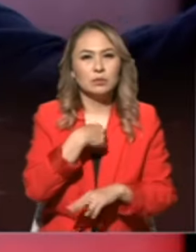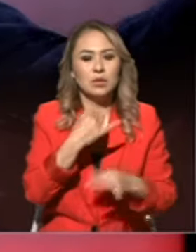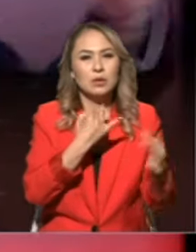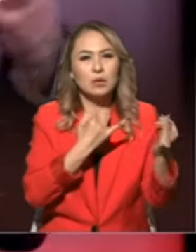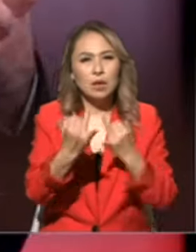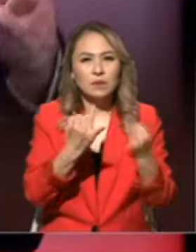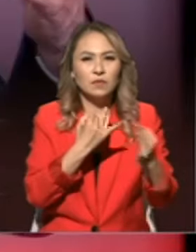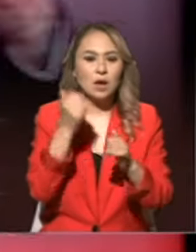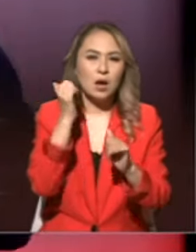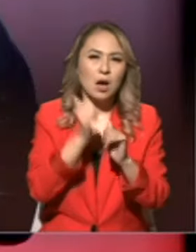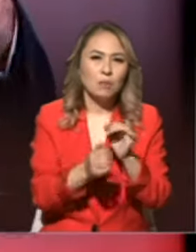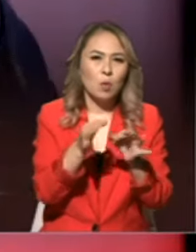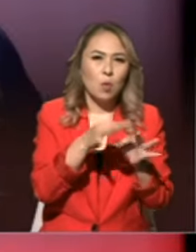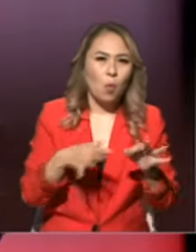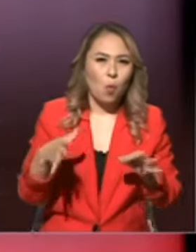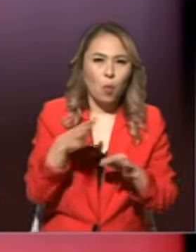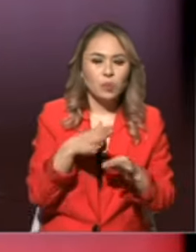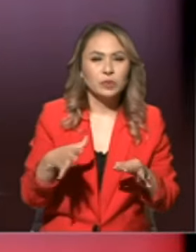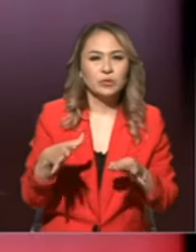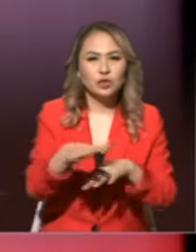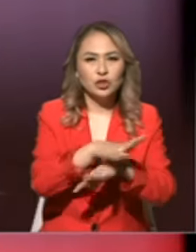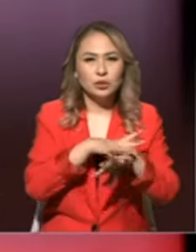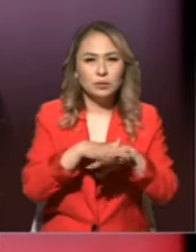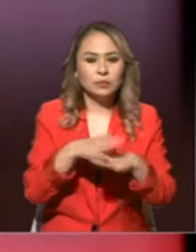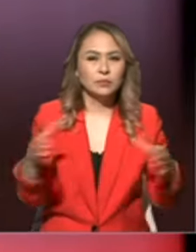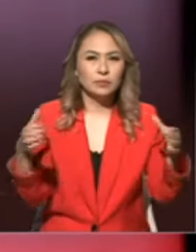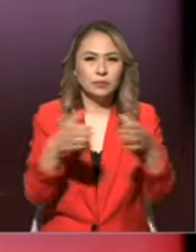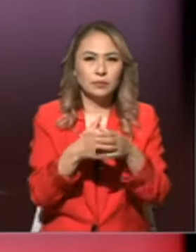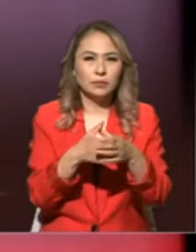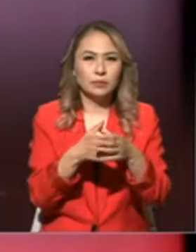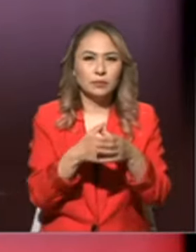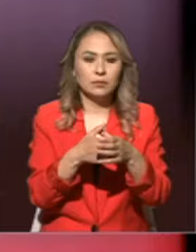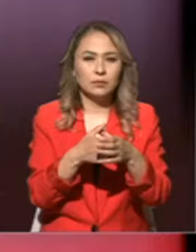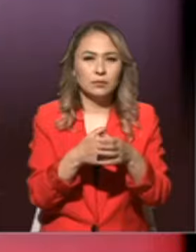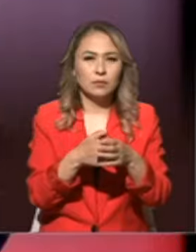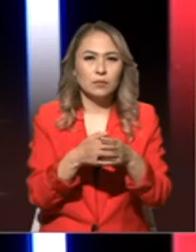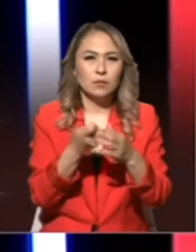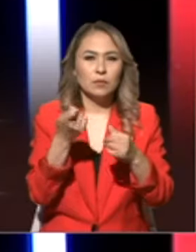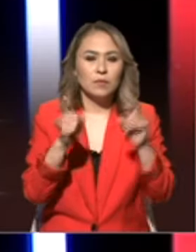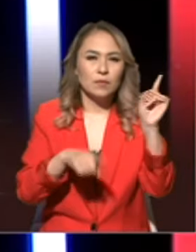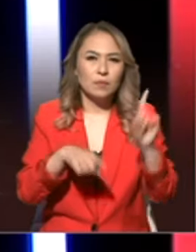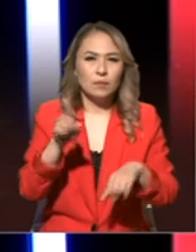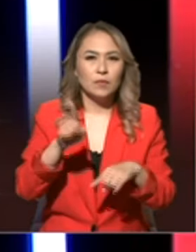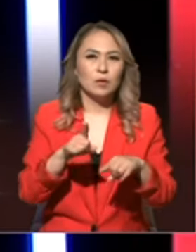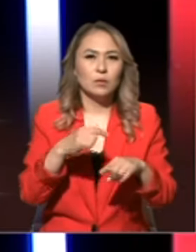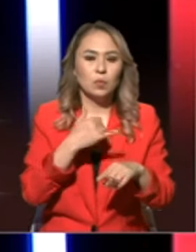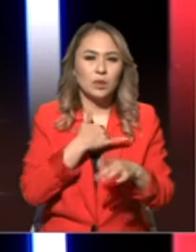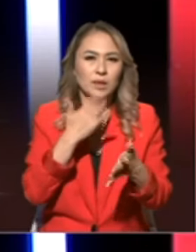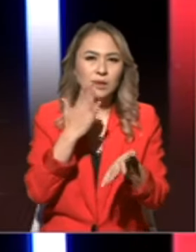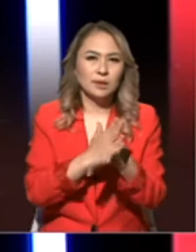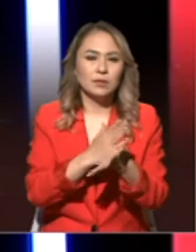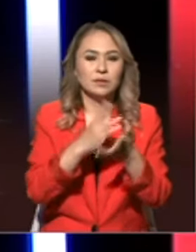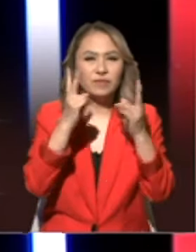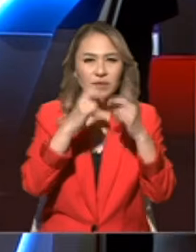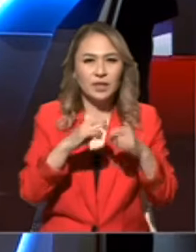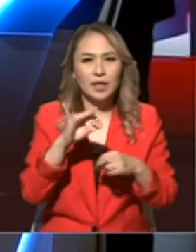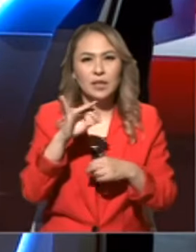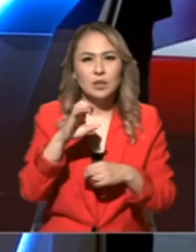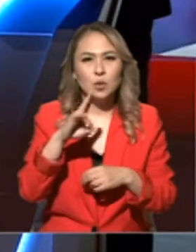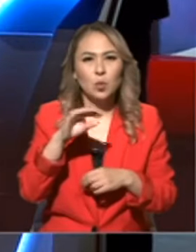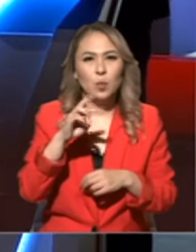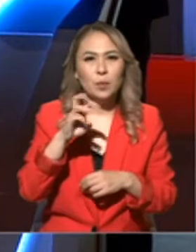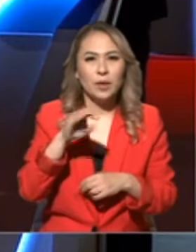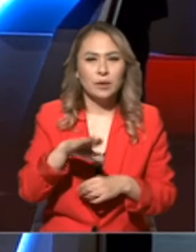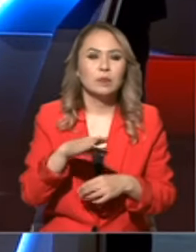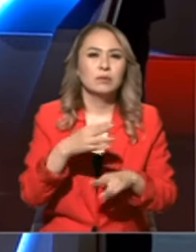сөйлесіп, әрбір облыстан жинап, барлығын біріктіріп, белгілі бір мәселелерді шығарып, бізде бар ғой зерттеудің инструменттері, сіз білесіз.